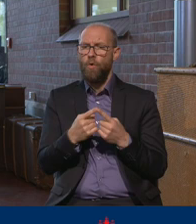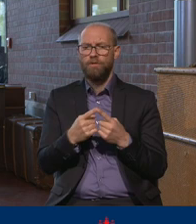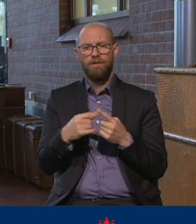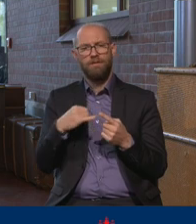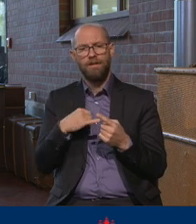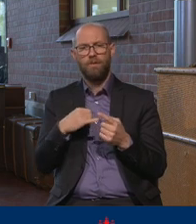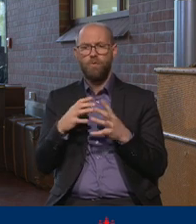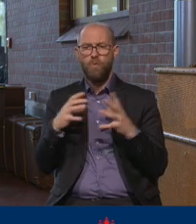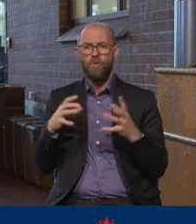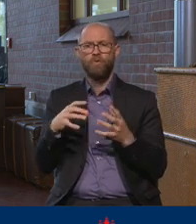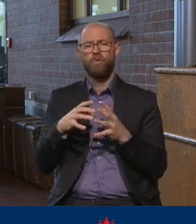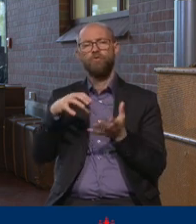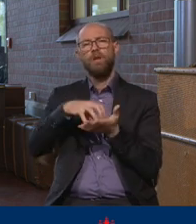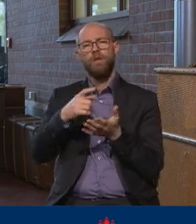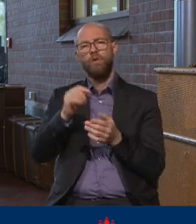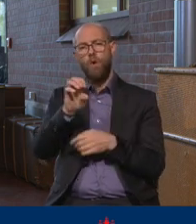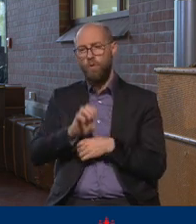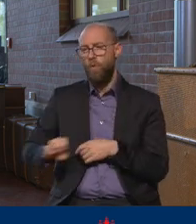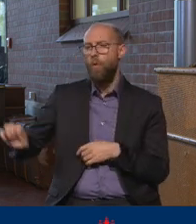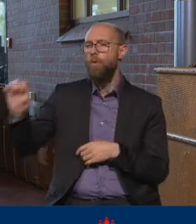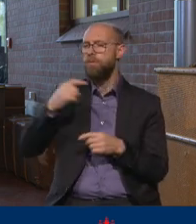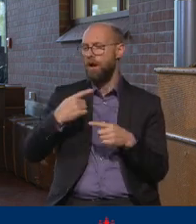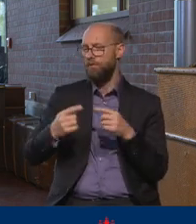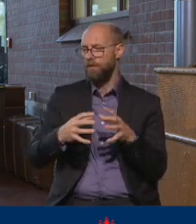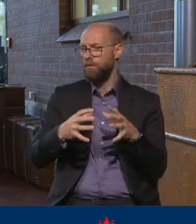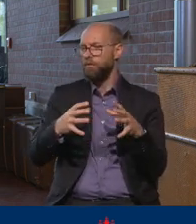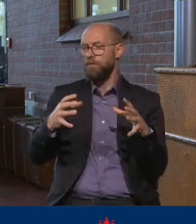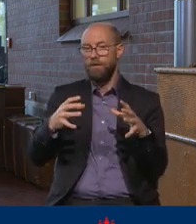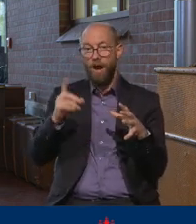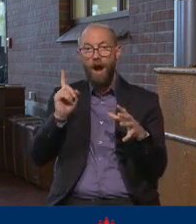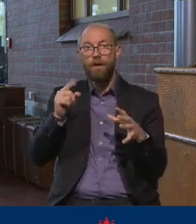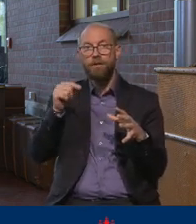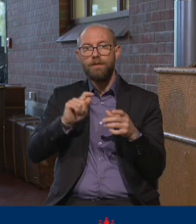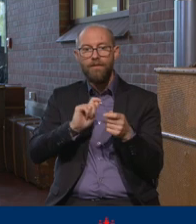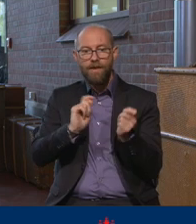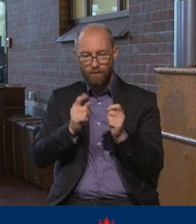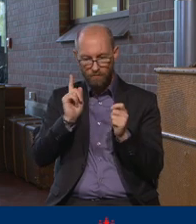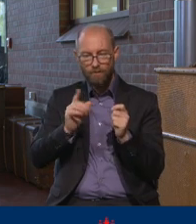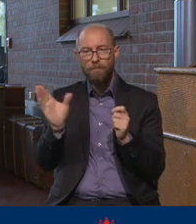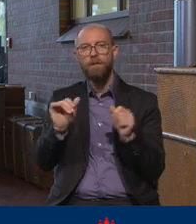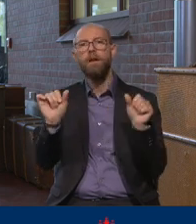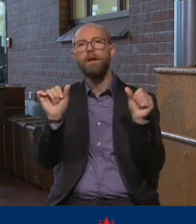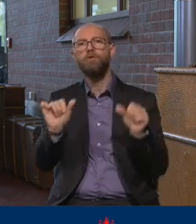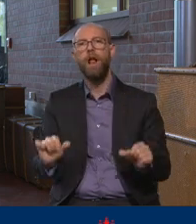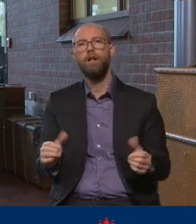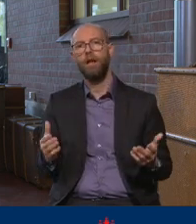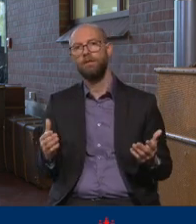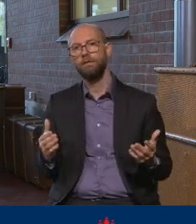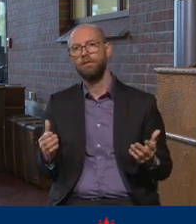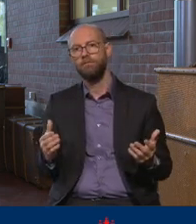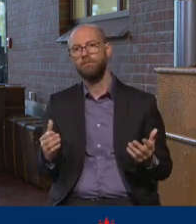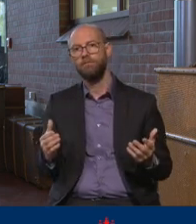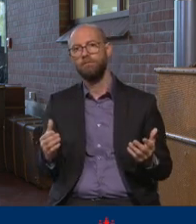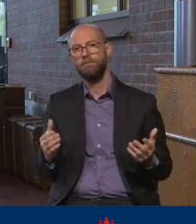europas entwickelt doch diese veränderungen wollen gestaltet sollen so wie wir den wohnungsbau nicht